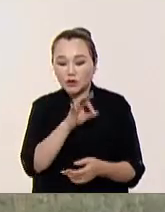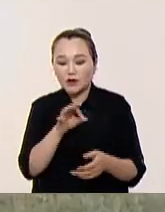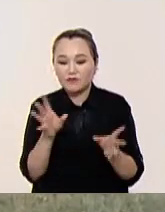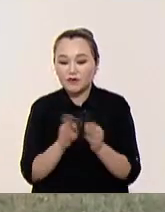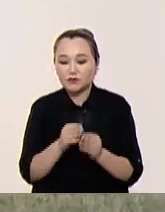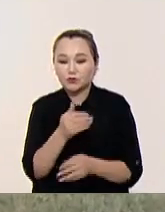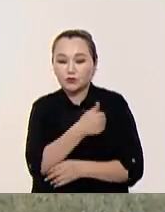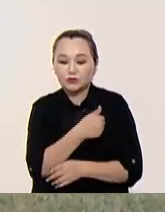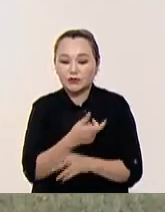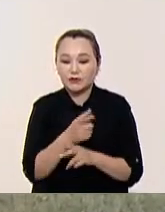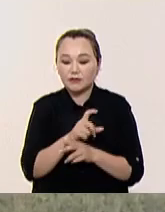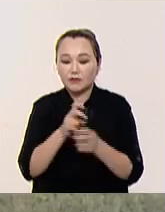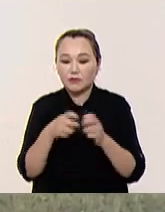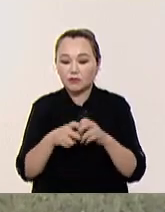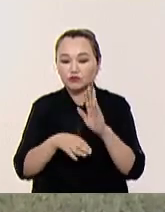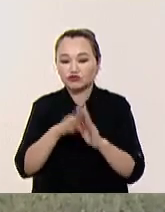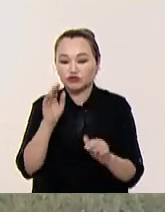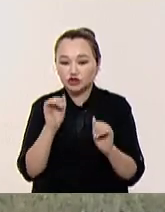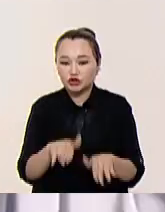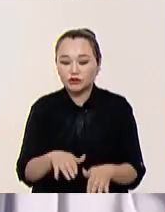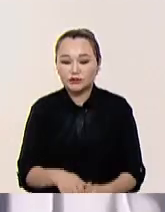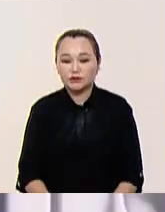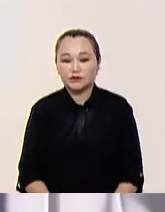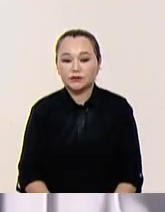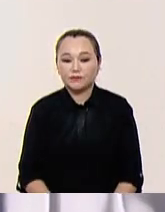Соның арқасында мәселе оңтайлы шешілді дейді.